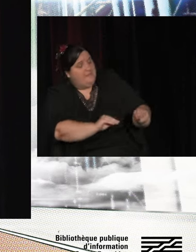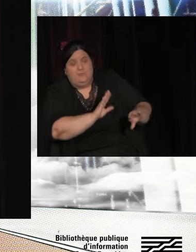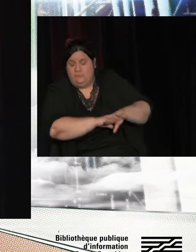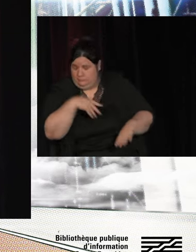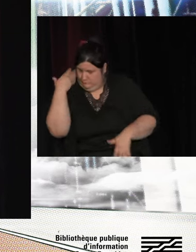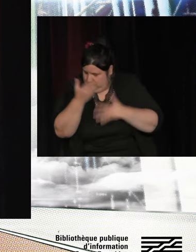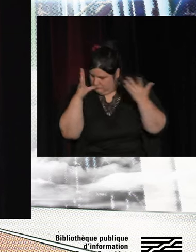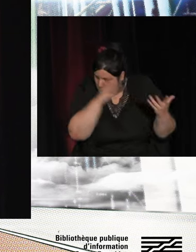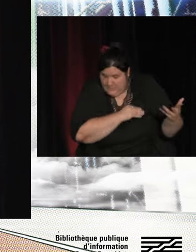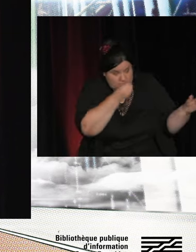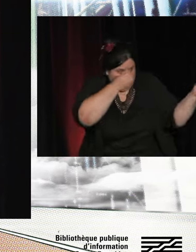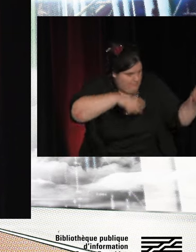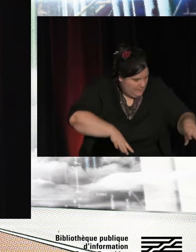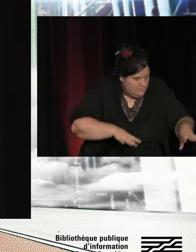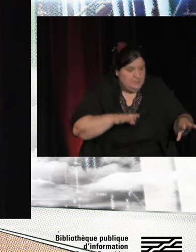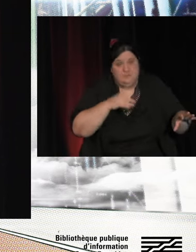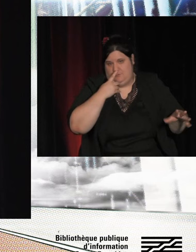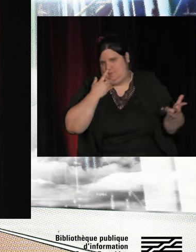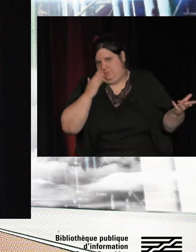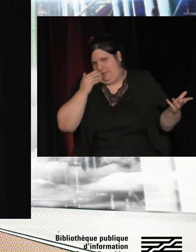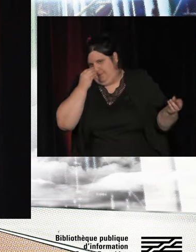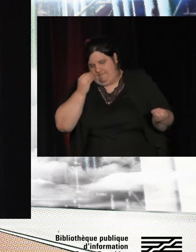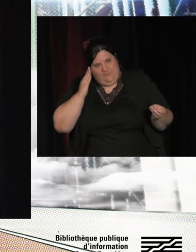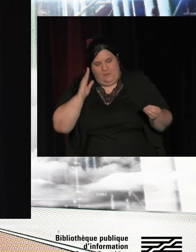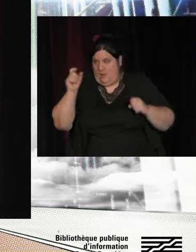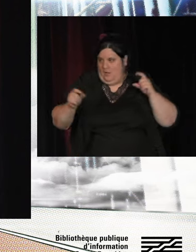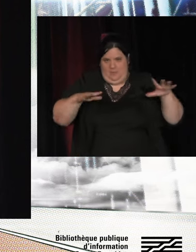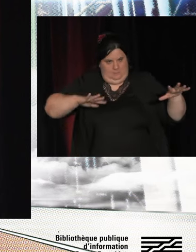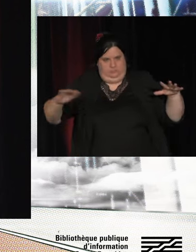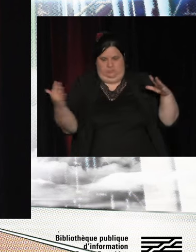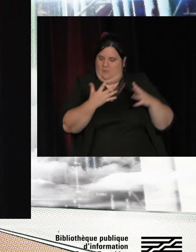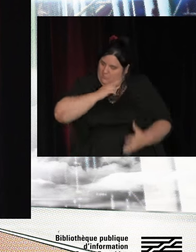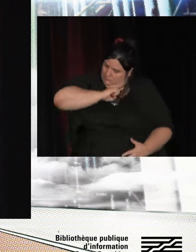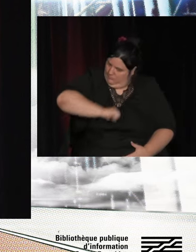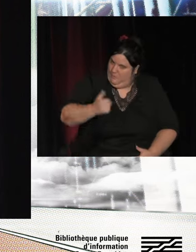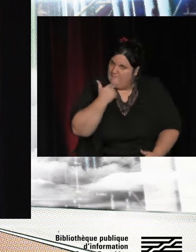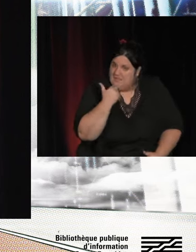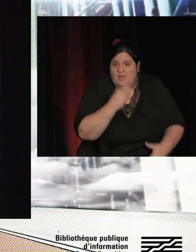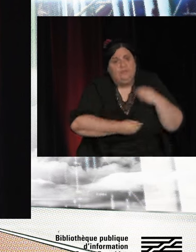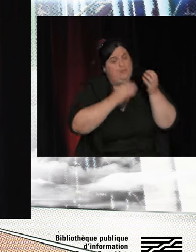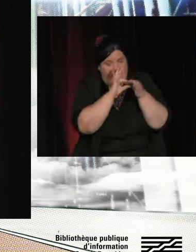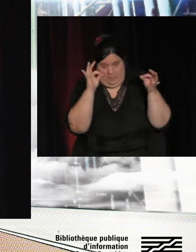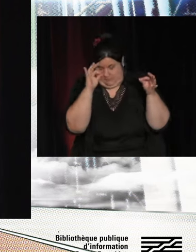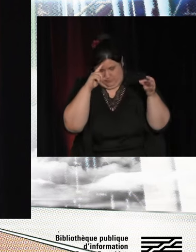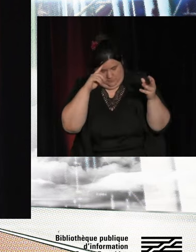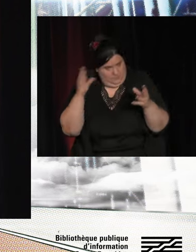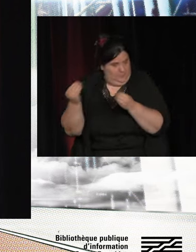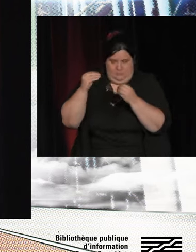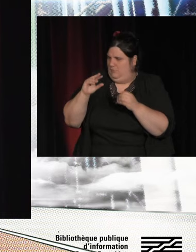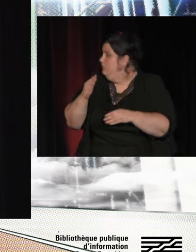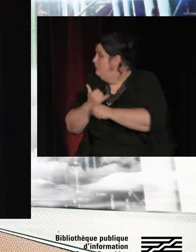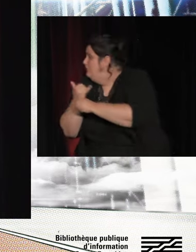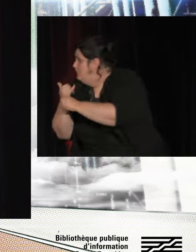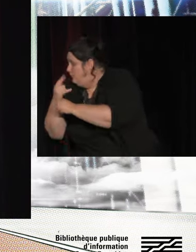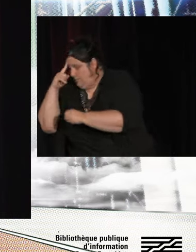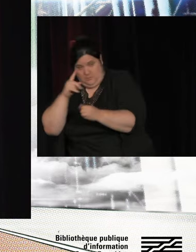perd. Parfois, j'ai juste besoin donc d'être dans le chaos le plus complet pour être efficace. Parfois, je vais commencer une phrase, je vais être distraite, je vais complètement oublier ce que j'étais en train